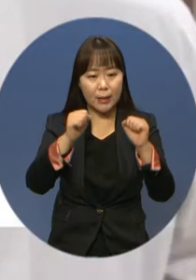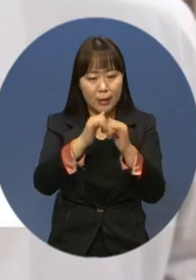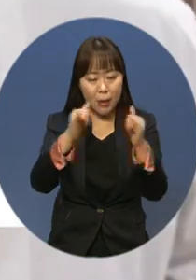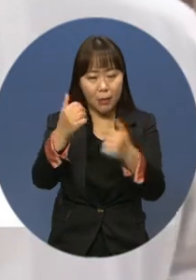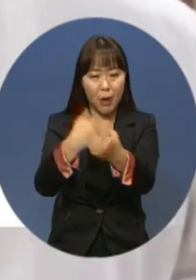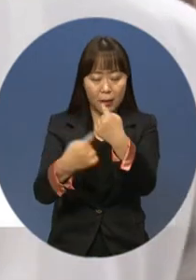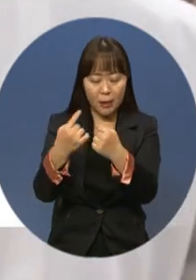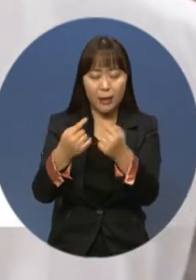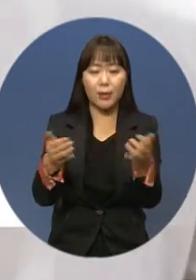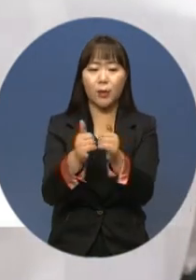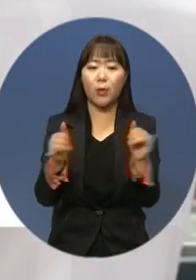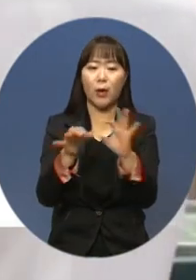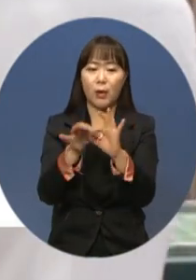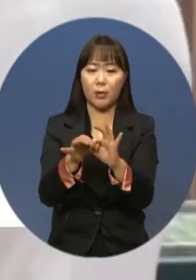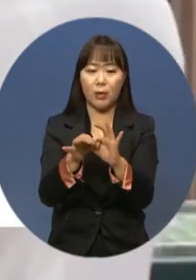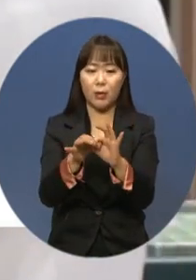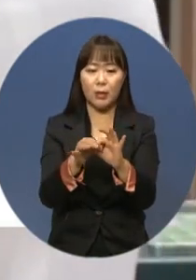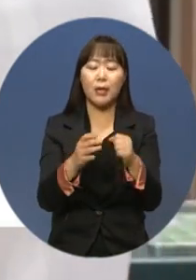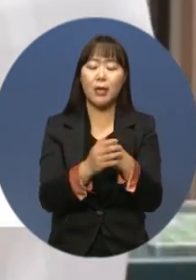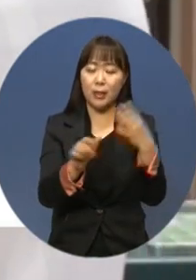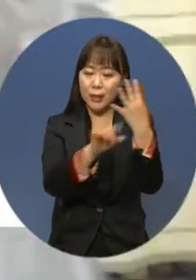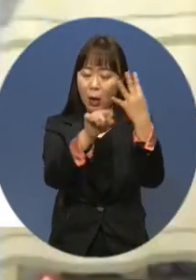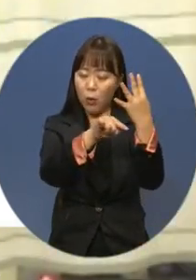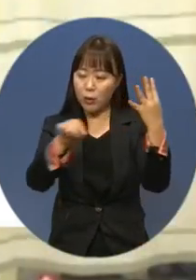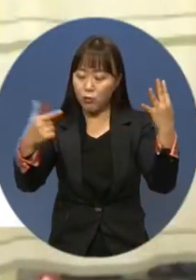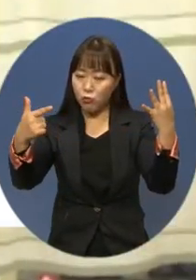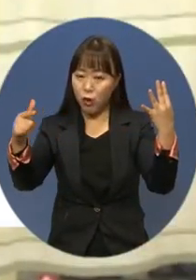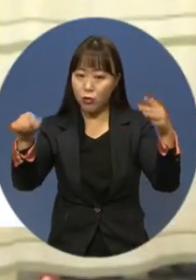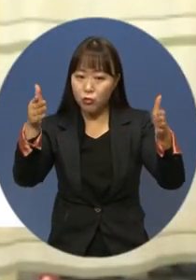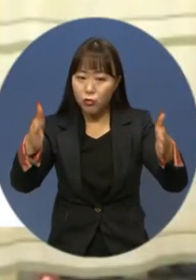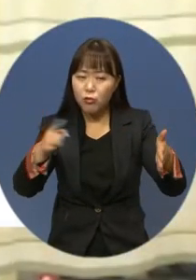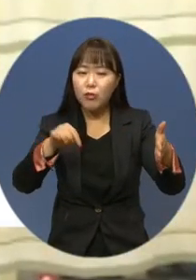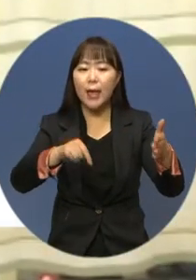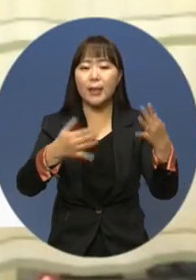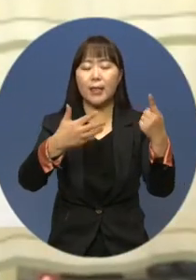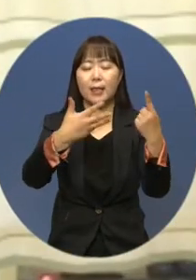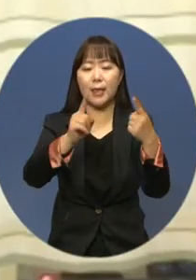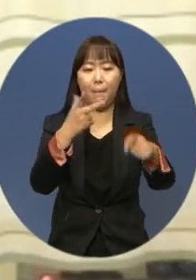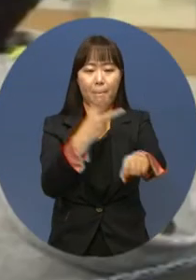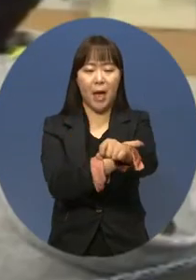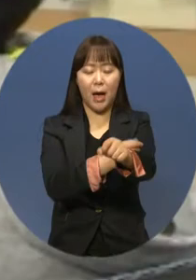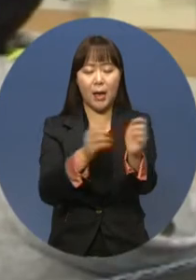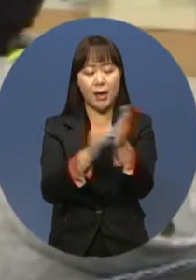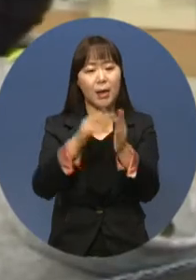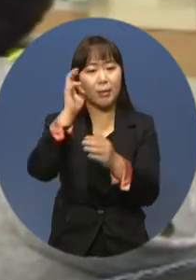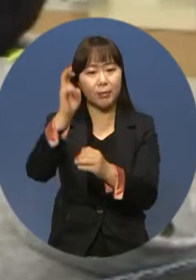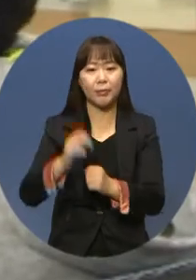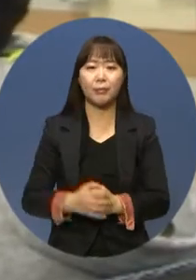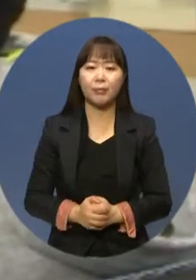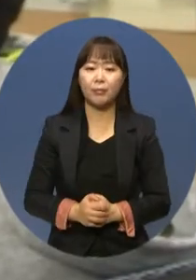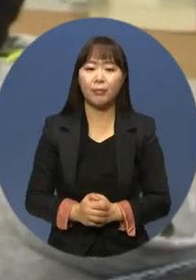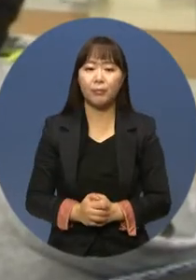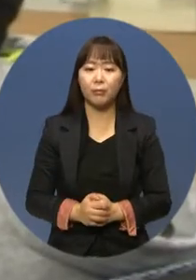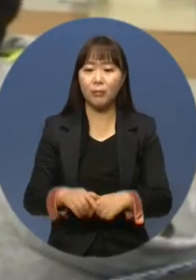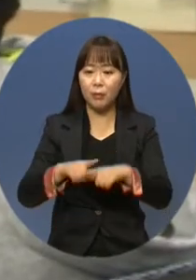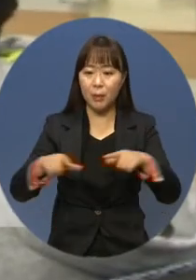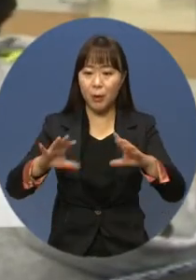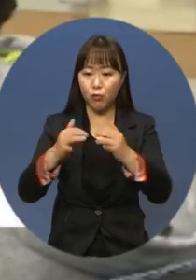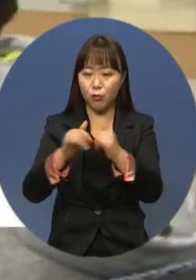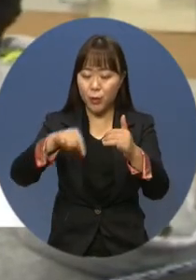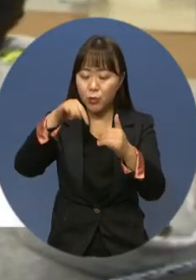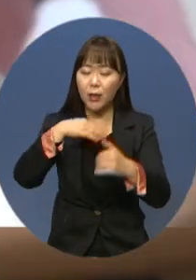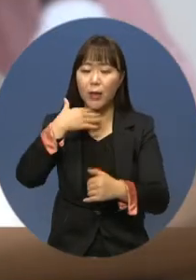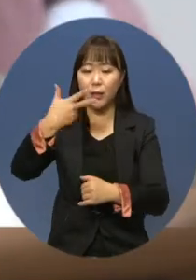종사자의 대해서는 2분기 존 일차적 좀 의 마무리한다는 계획입니다 특히 일반국민 종